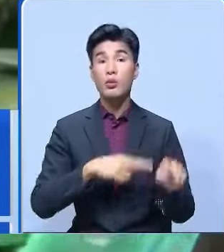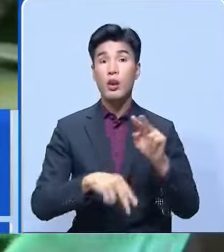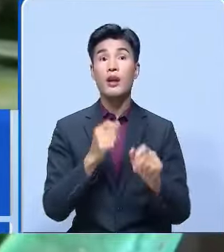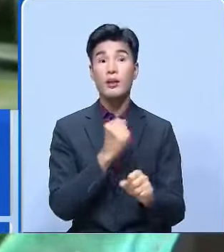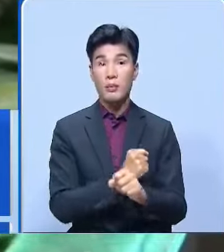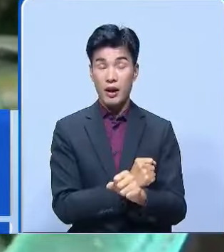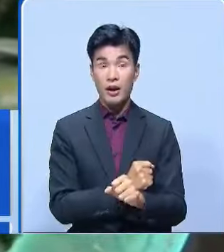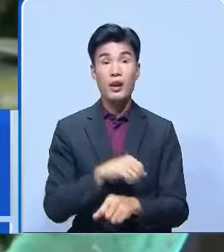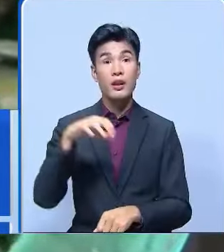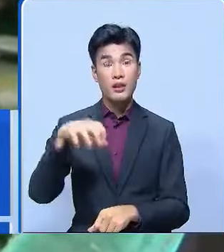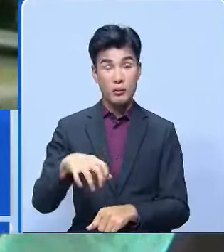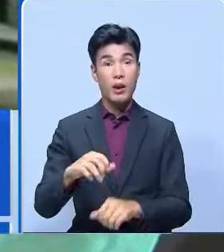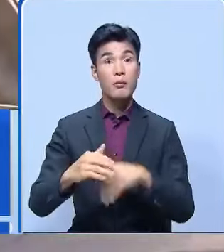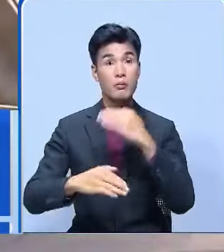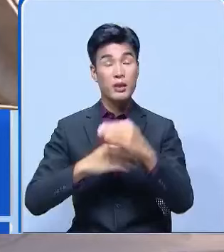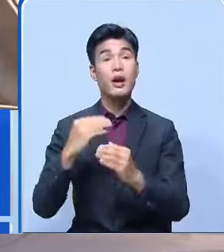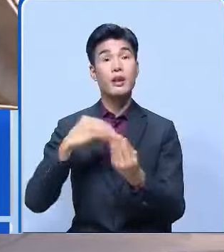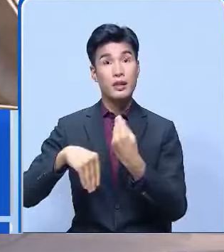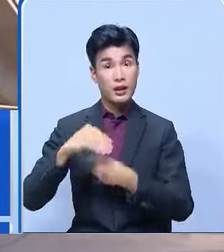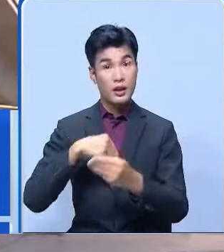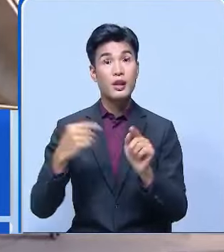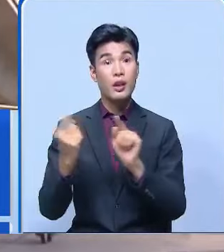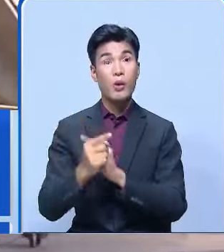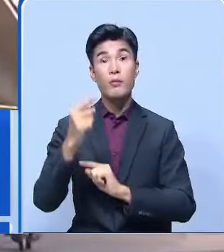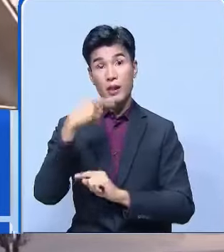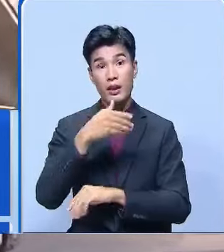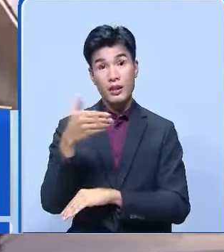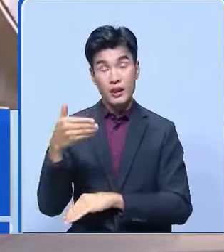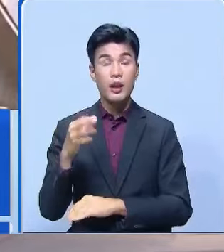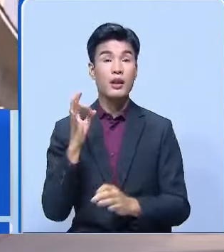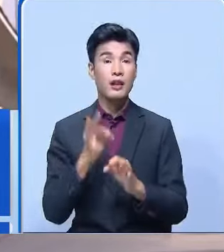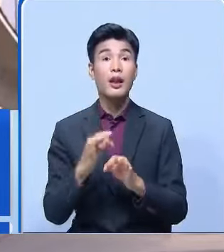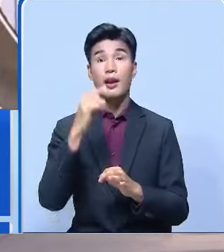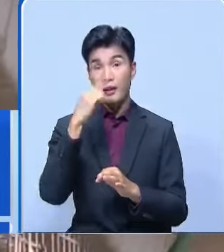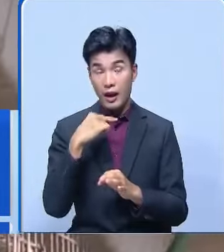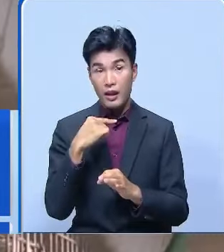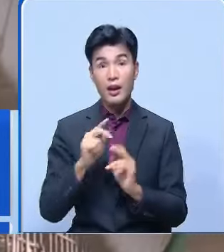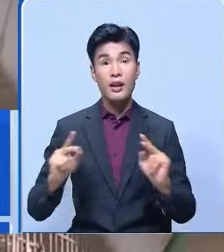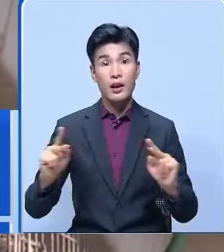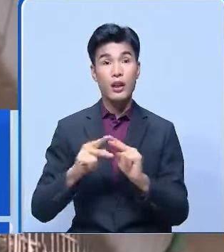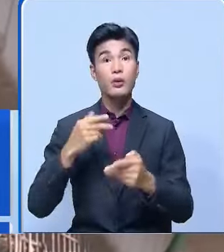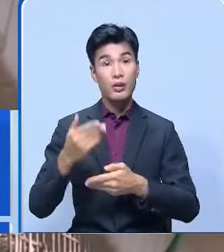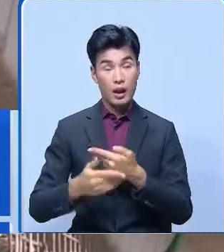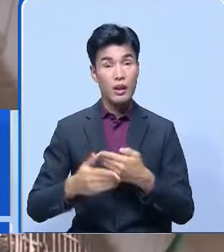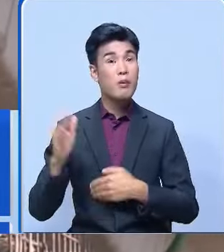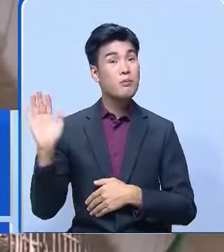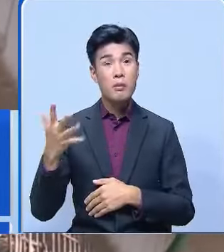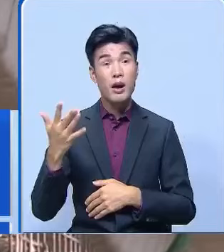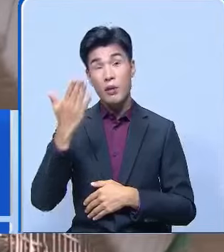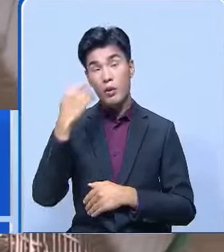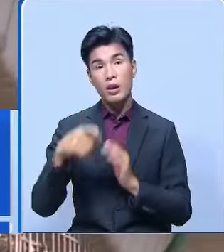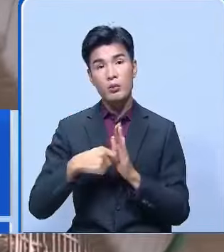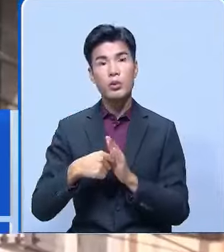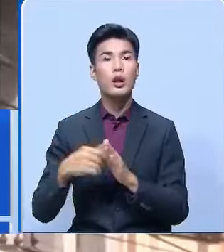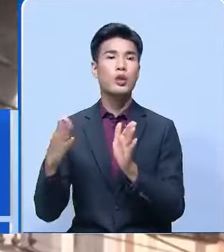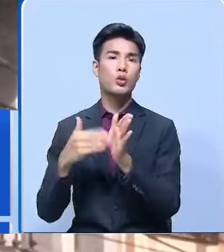สำนักงานสภาพัฒนาการเศรษฐกิจและสังคมแห่งชาติธนาคารแห่งประเทศไทยและกระทรวงพาณิชย์โดยให้เหตุผลว่าติดภาร